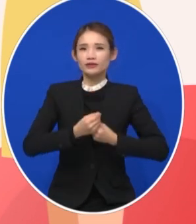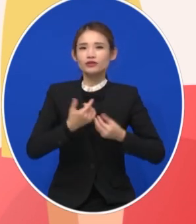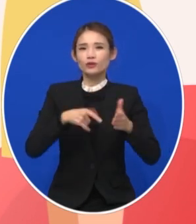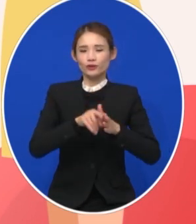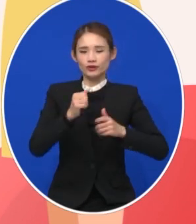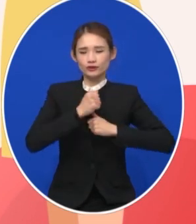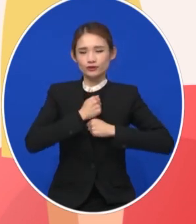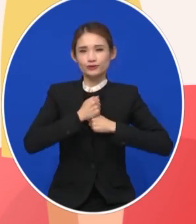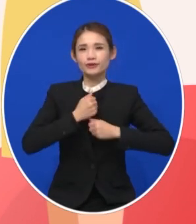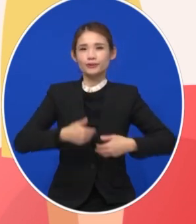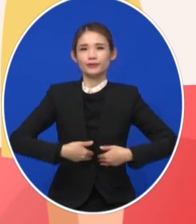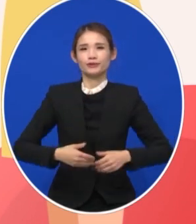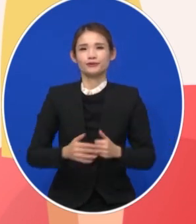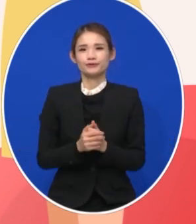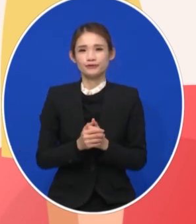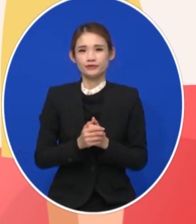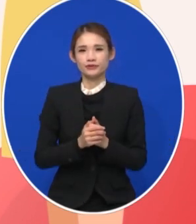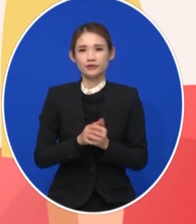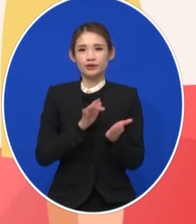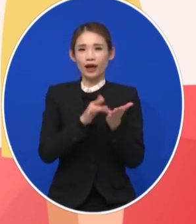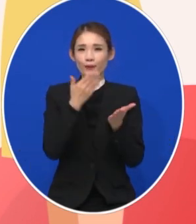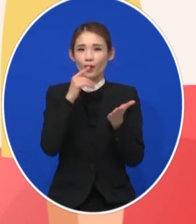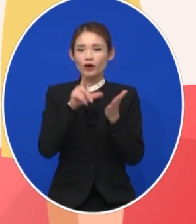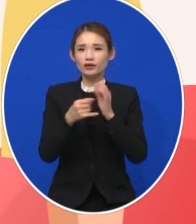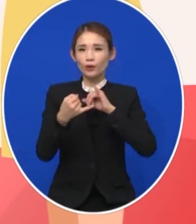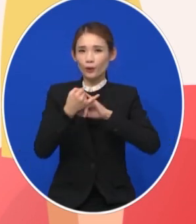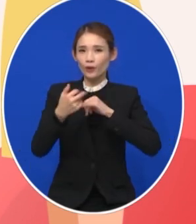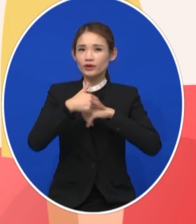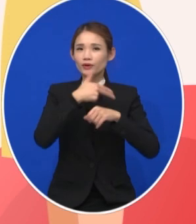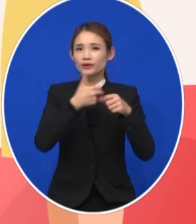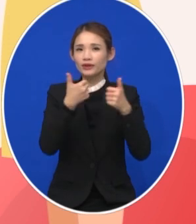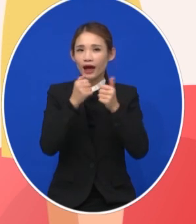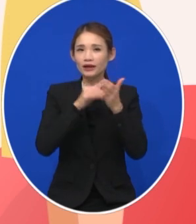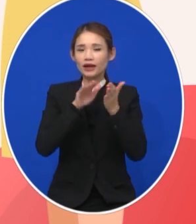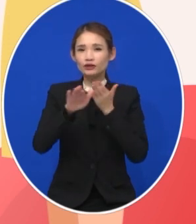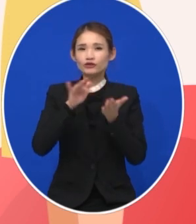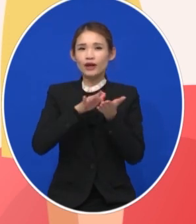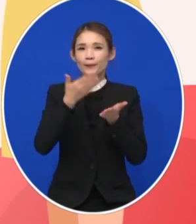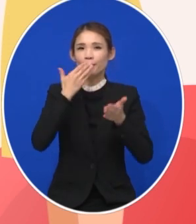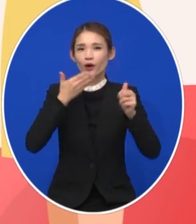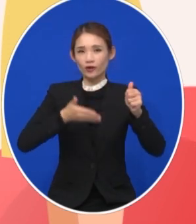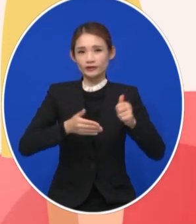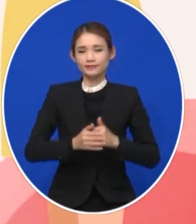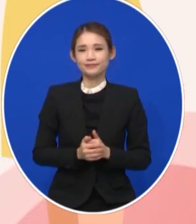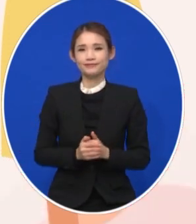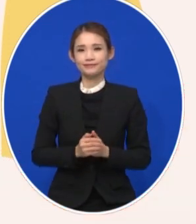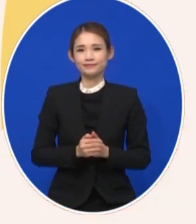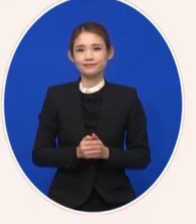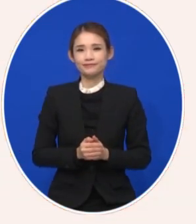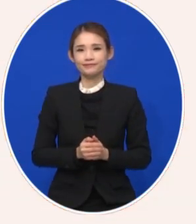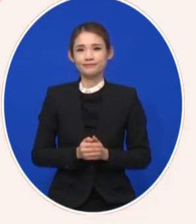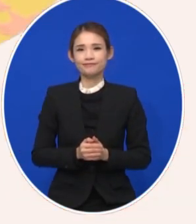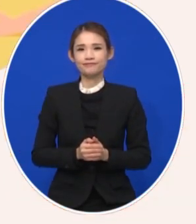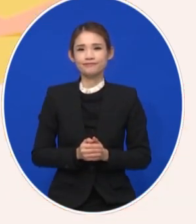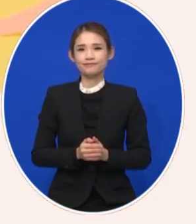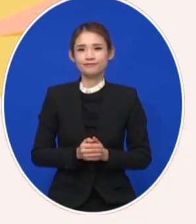주의가 필요합니다. 해당 약물은 전문의와 상의한 후에 복용하시기 바랍니다.